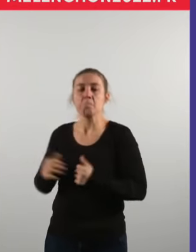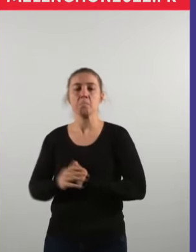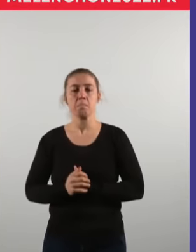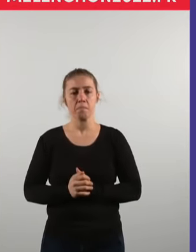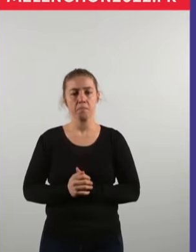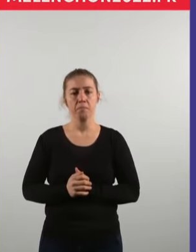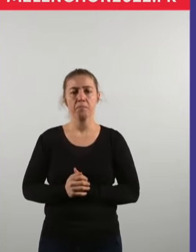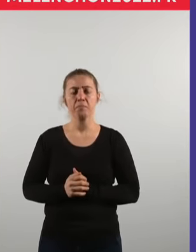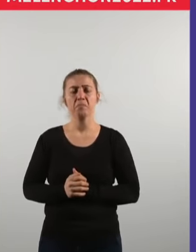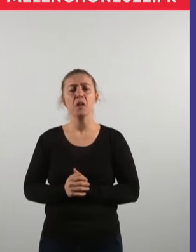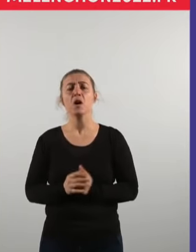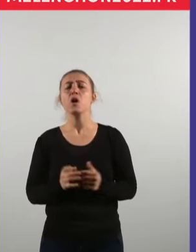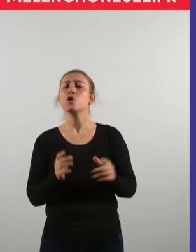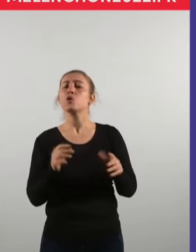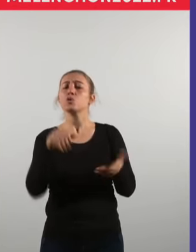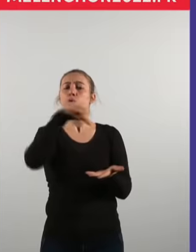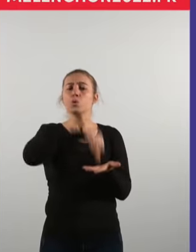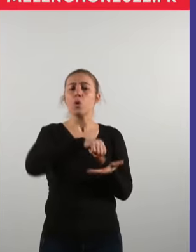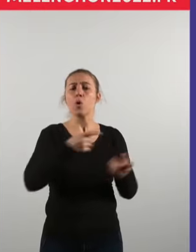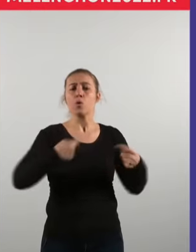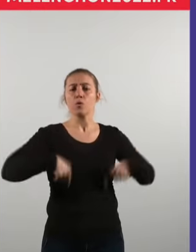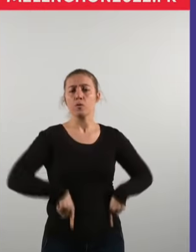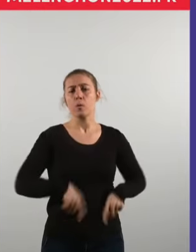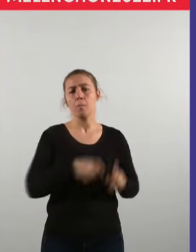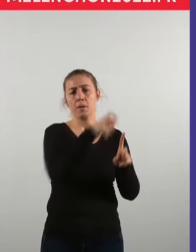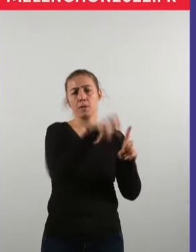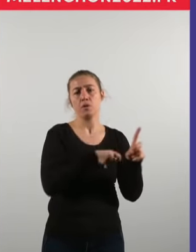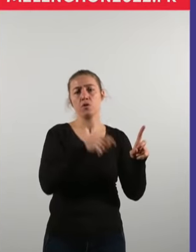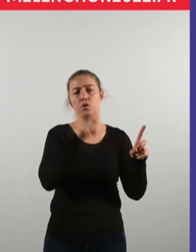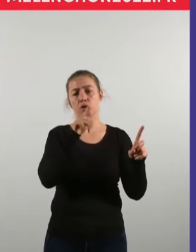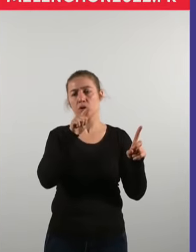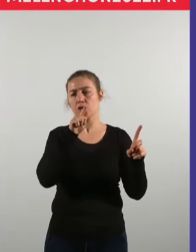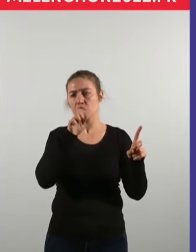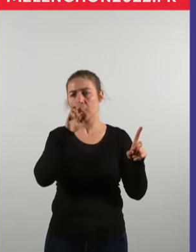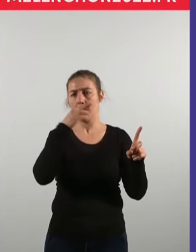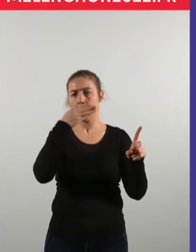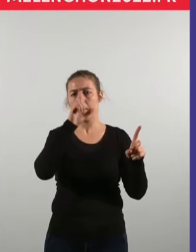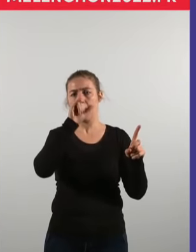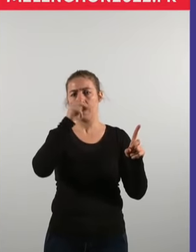jusqu'au sein même du gouvernement avec Gérald Darmanin qui sait en être le porte-parole.